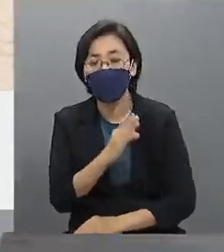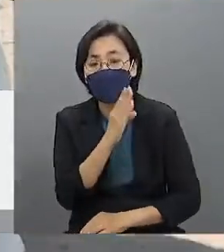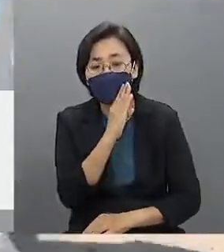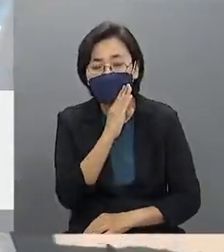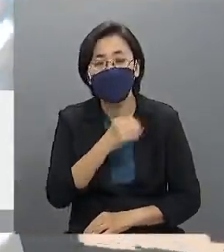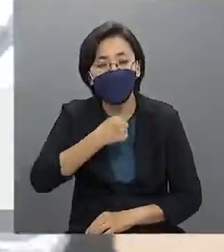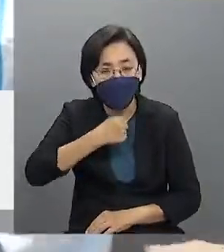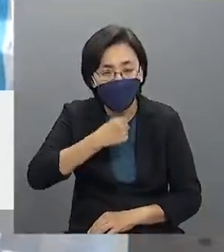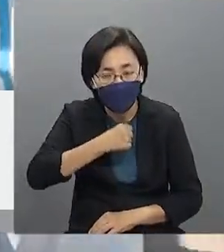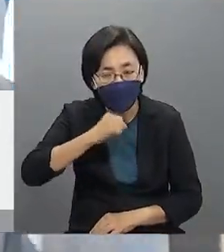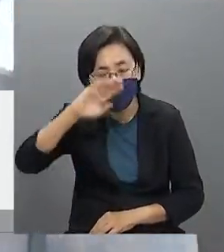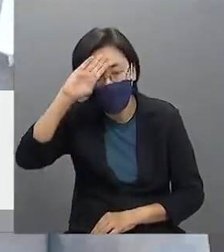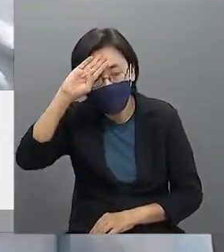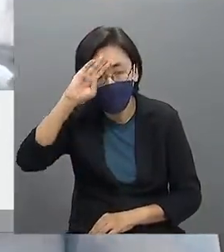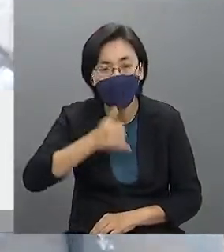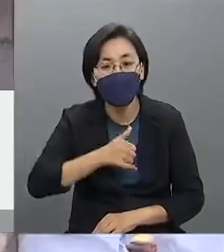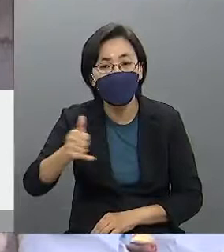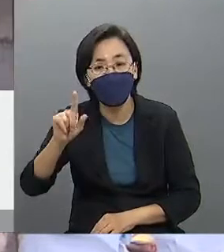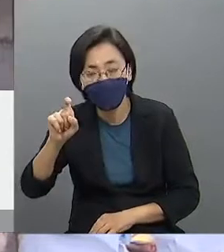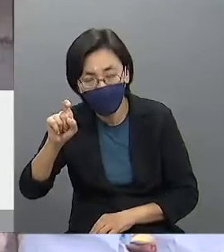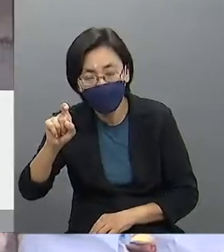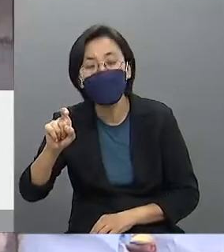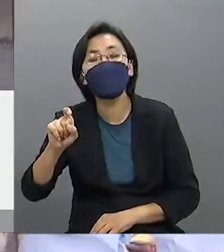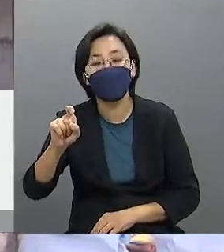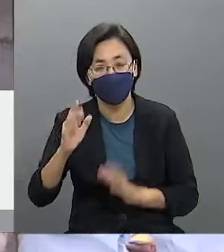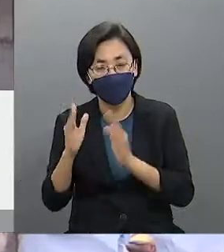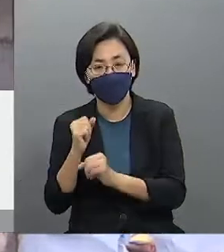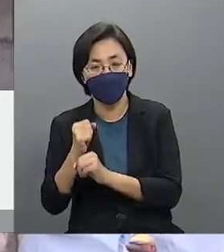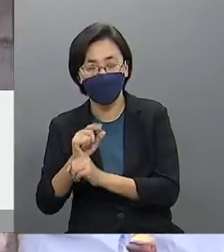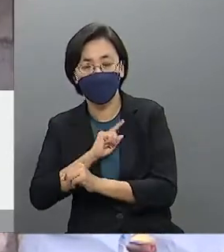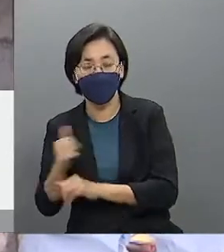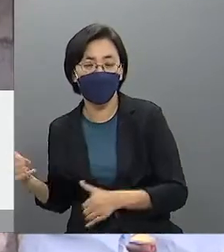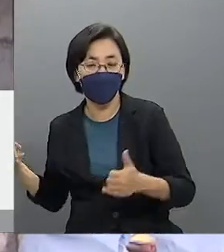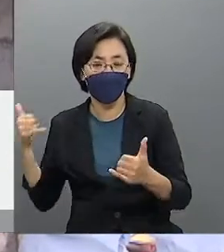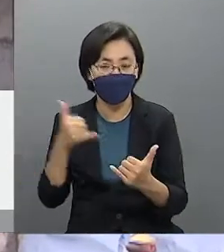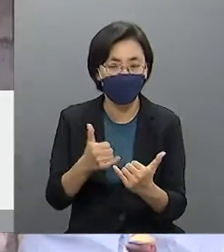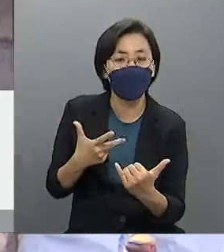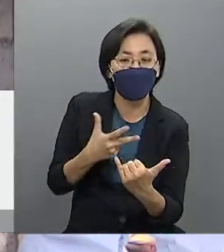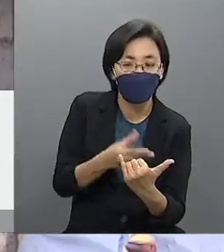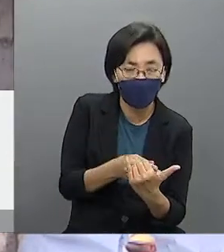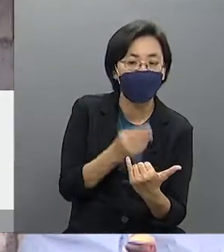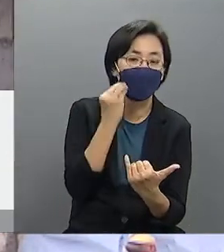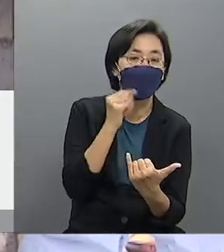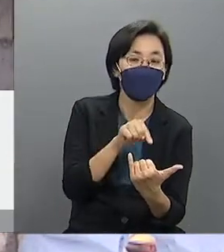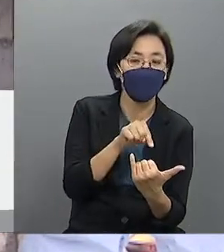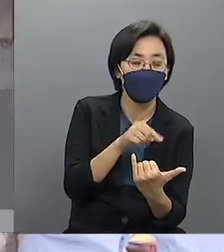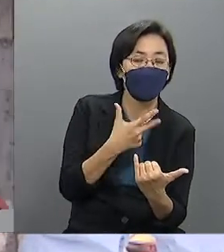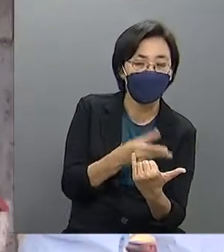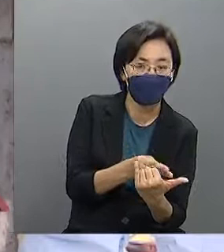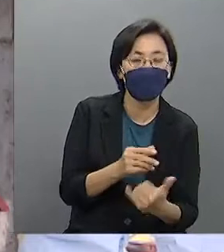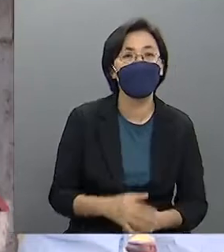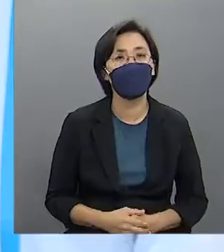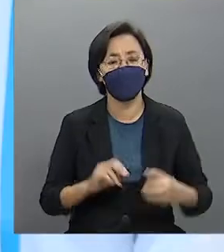ที่ไม่สามารถเดินทางได้ก็จะส่งเจ้าหน้าที่บริการฉีดวัคซีนให้ถึงที่บ้าน ปัญหาอุปสรรคตอนนี้ก็คือมี